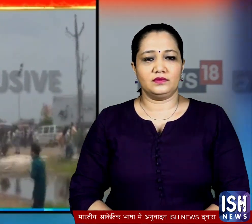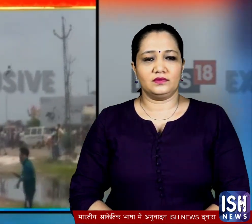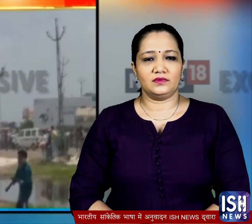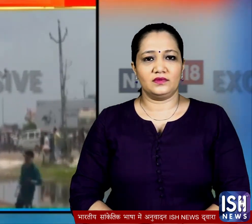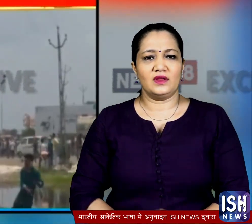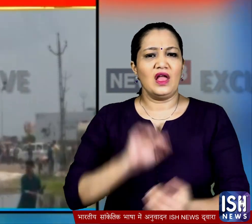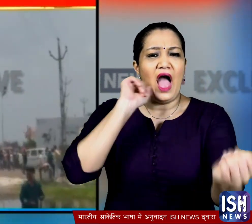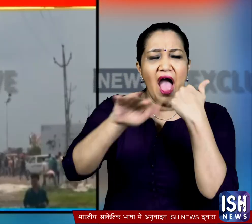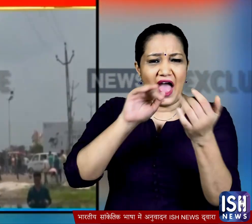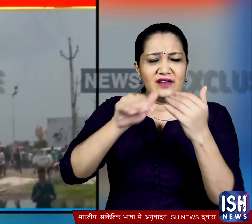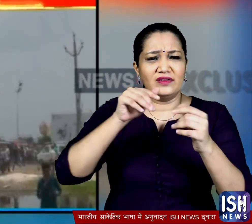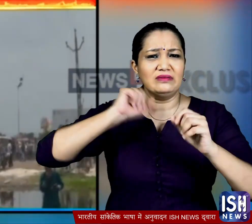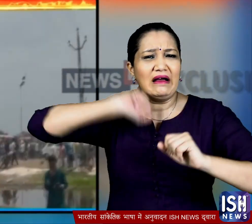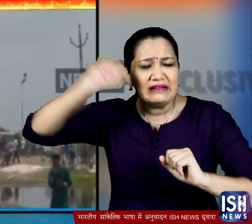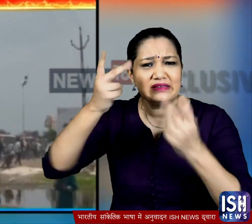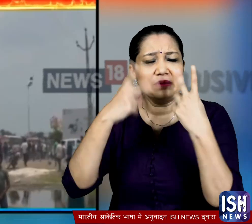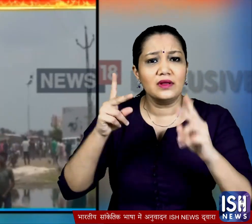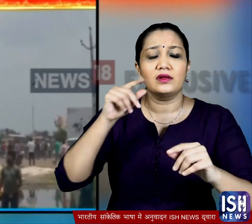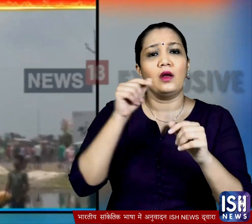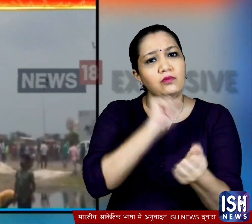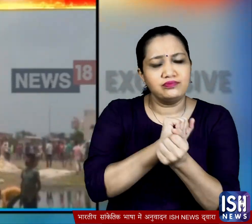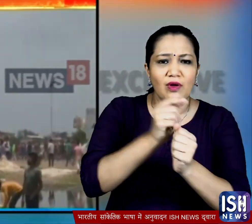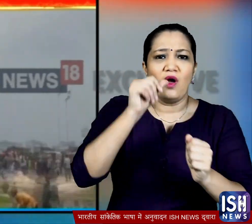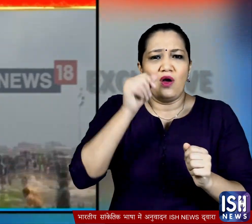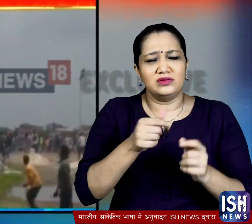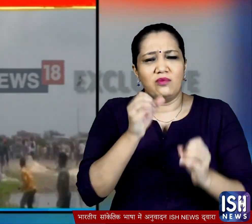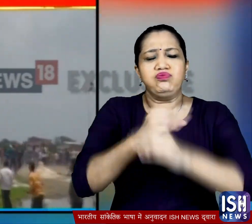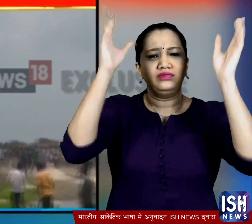हाईवे पर हंगामा इतना बढ़ गया कि पुलिस को आंसू गैस तक का इस्तेमाल करना पड़ा।